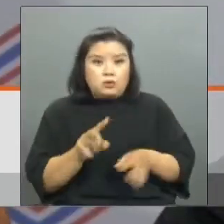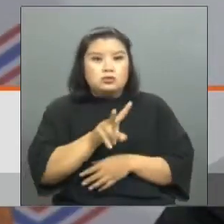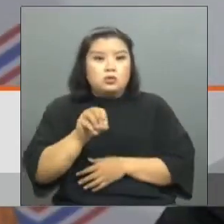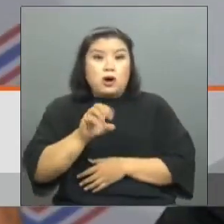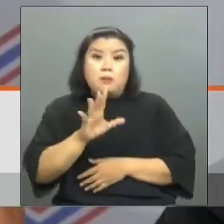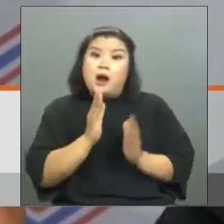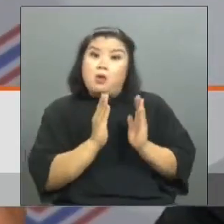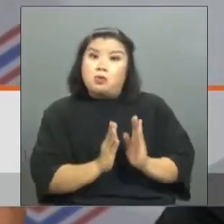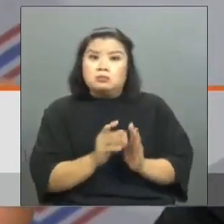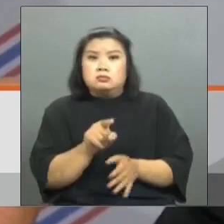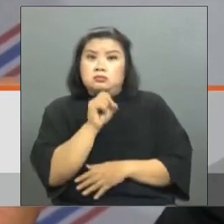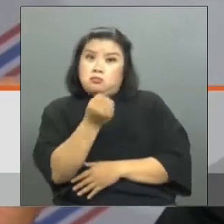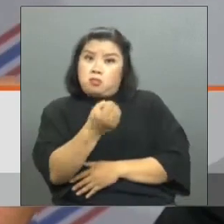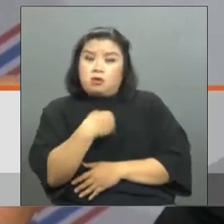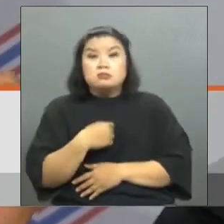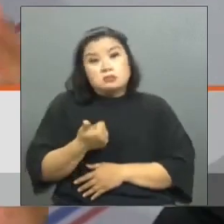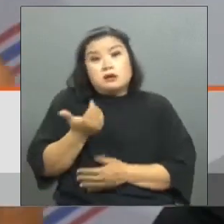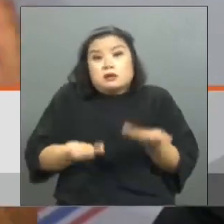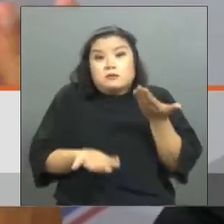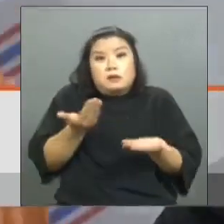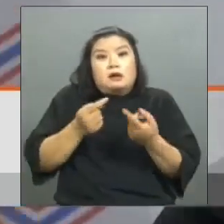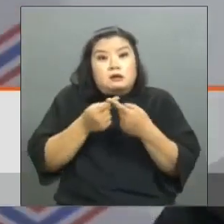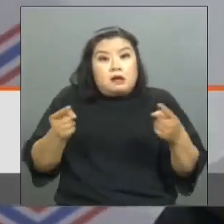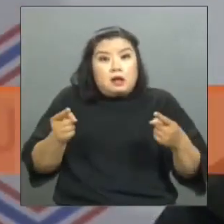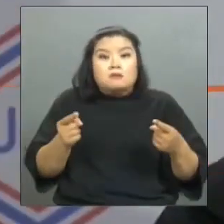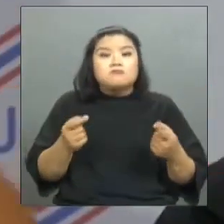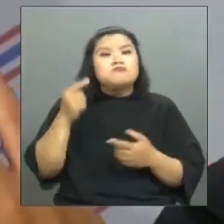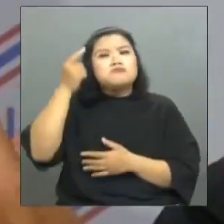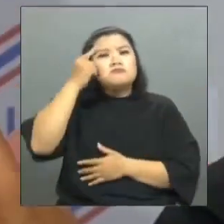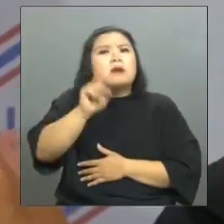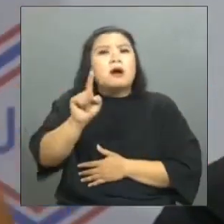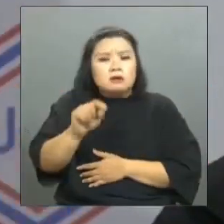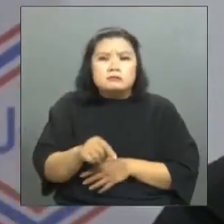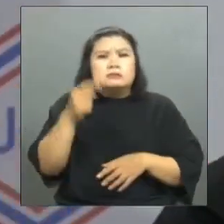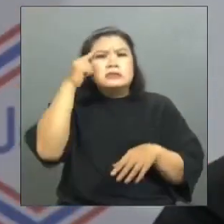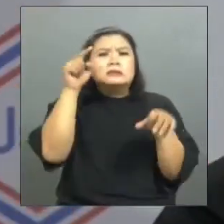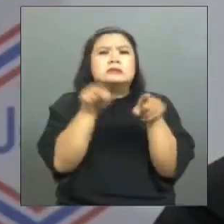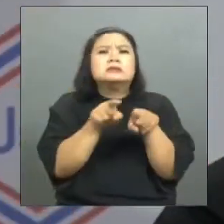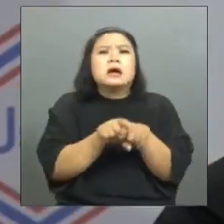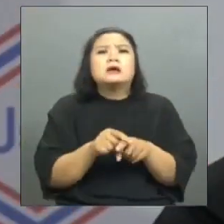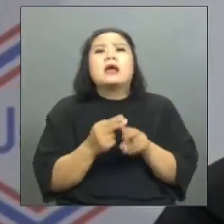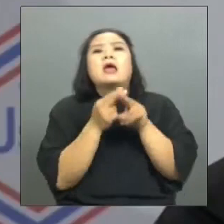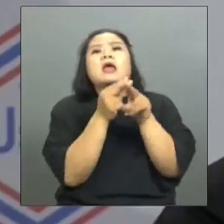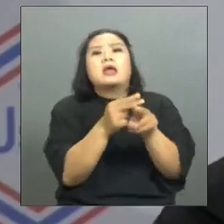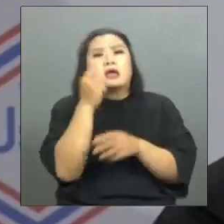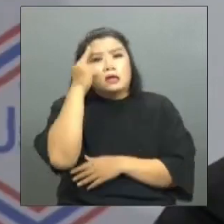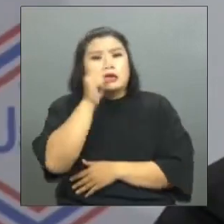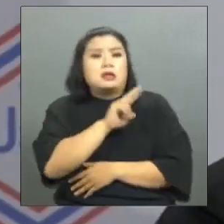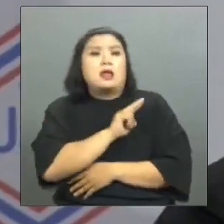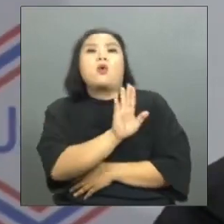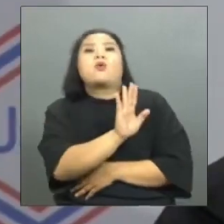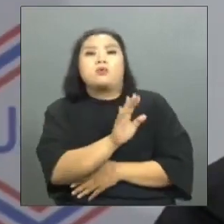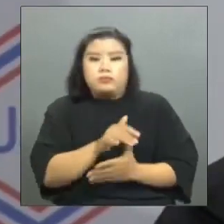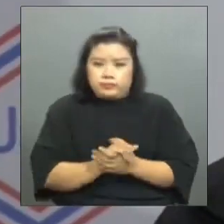เนี่ยจะพูดก็พูดได้แต่มันก็เป็นการเข้าใจเป็นการเข้าใจของตัว